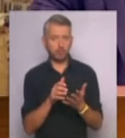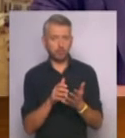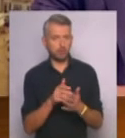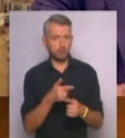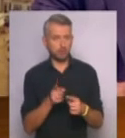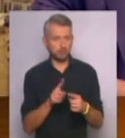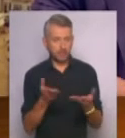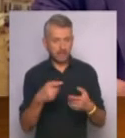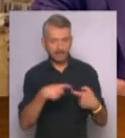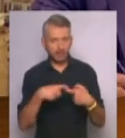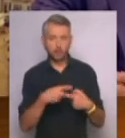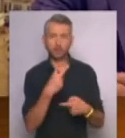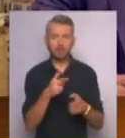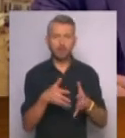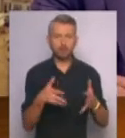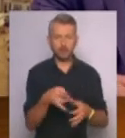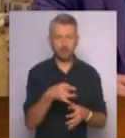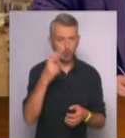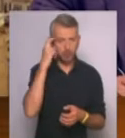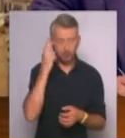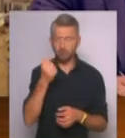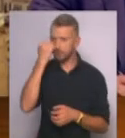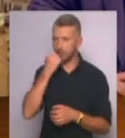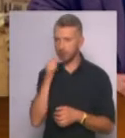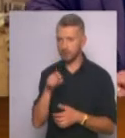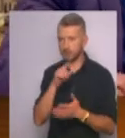райони Києва? Так, дуже дякуємо за це питання. Дійсно, коли у нас Поділ став